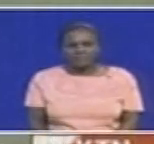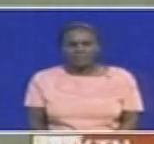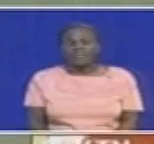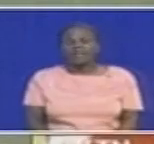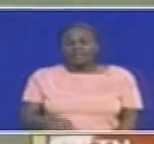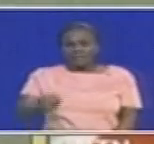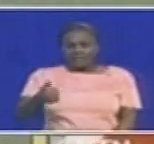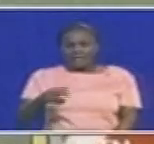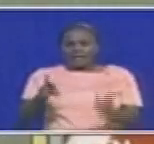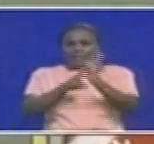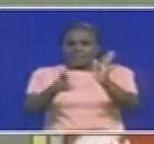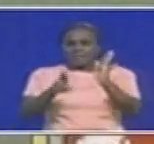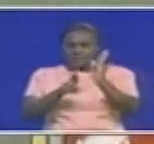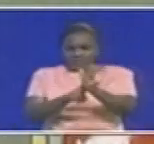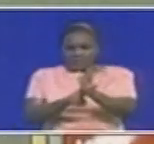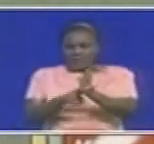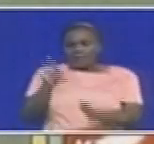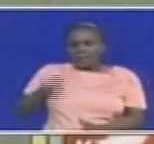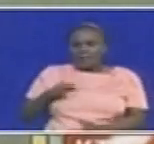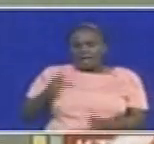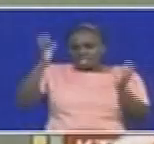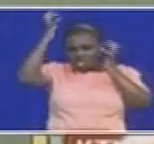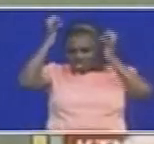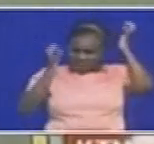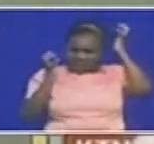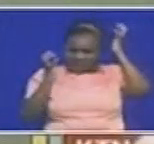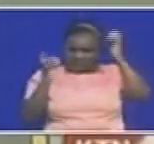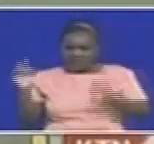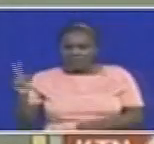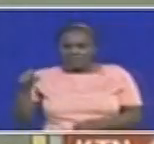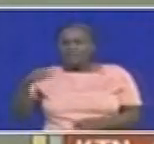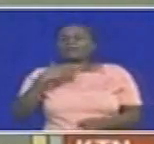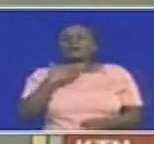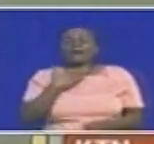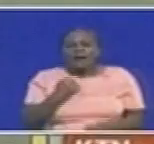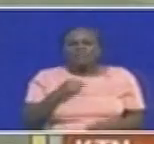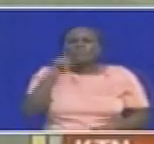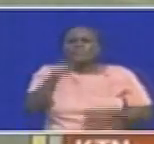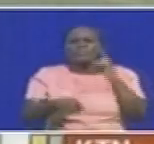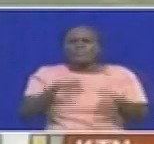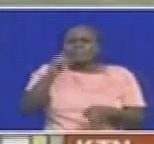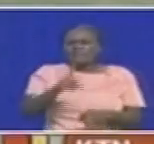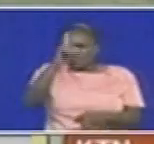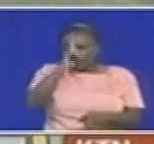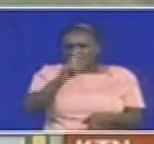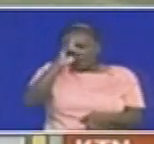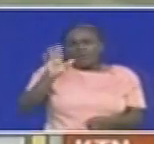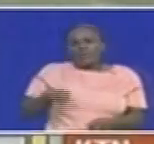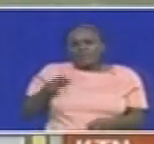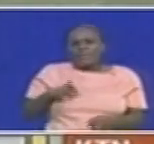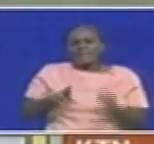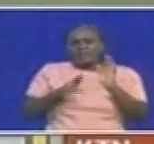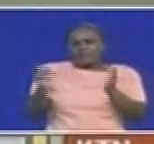Kwingineko, mwakilishi wa kina mama kaunti ya Nairobi Rachel Shebesh ametetea vikali wabunge wanawake waliochaguliwa kama wawakilishi wa